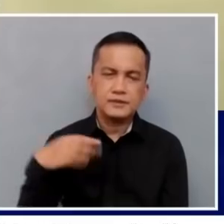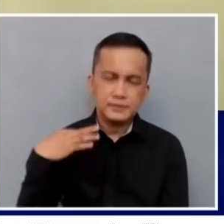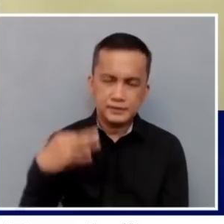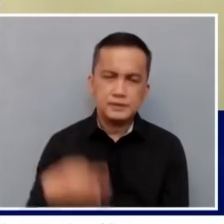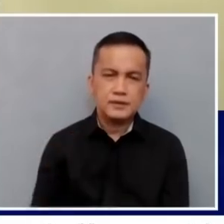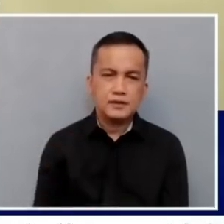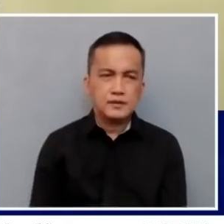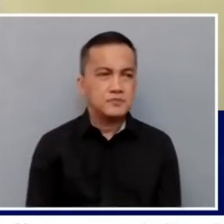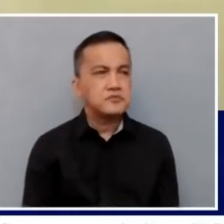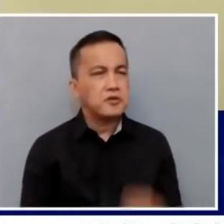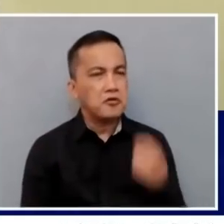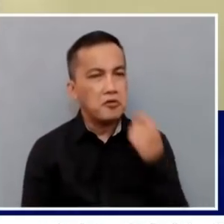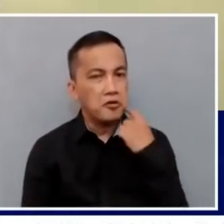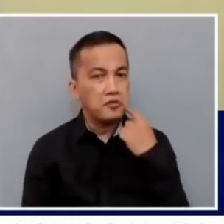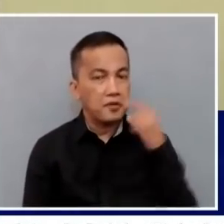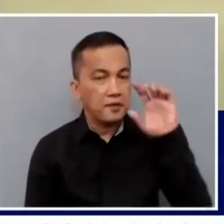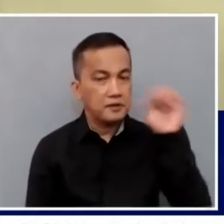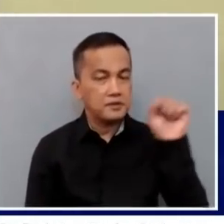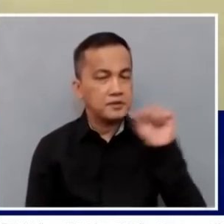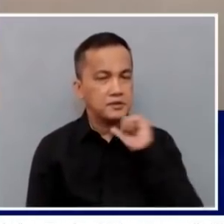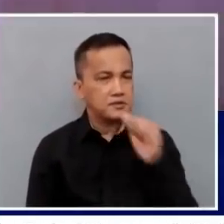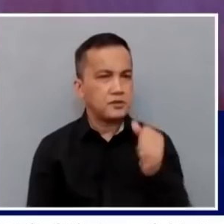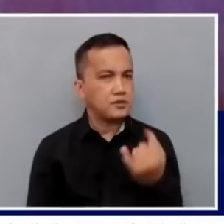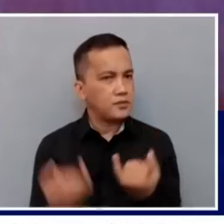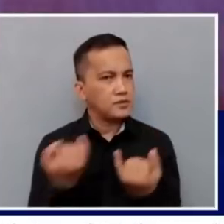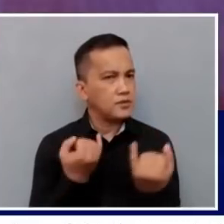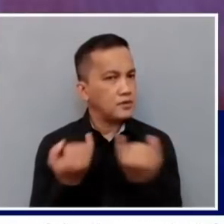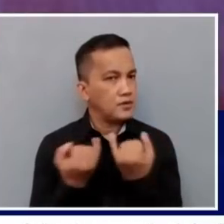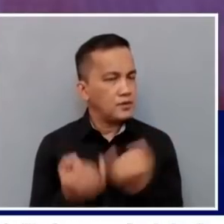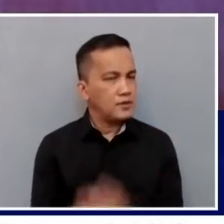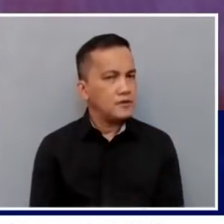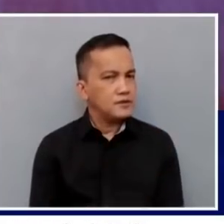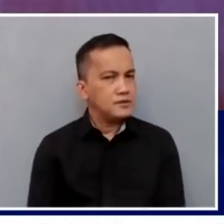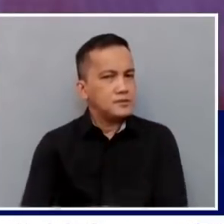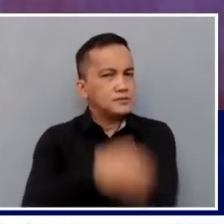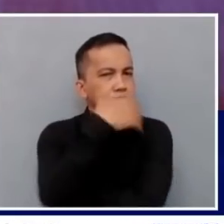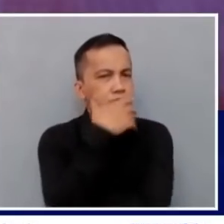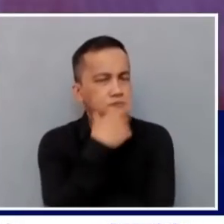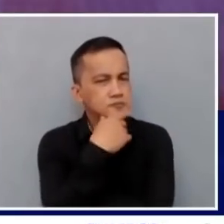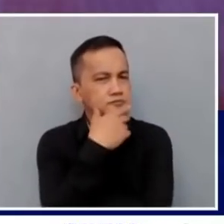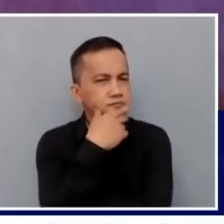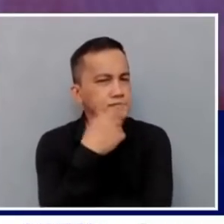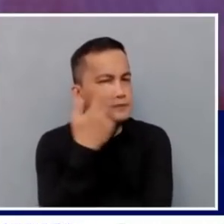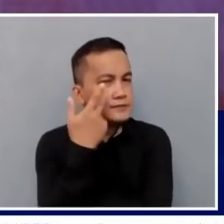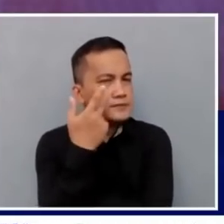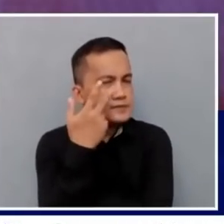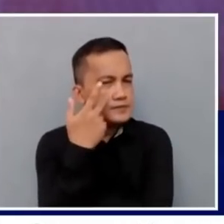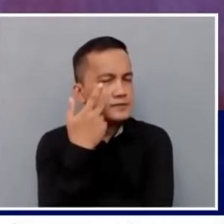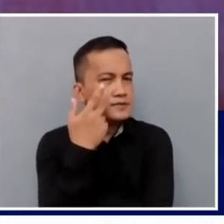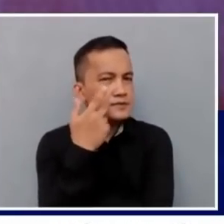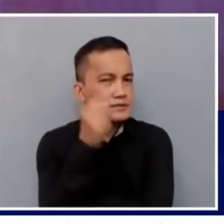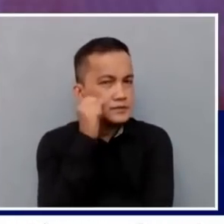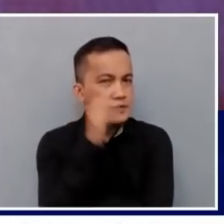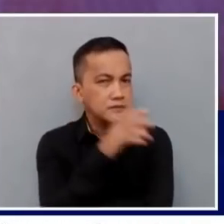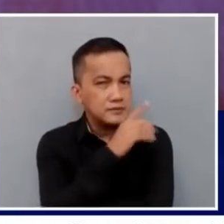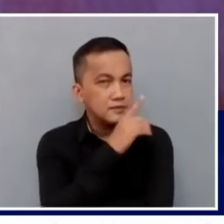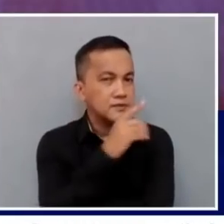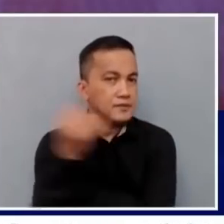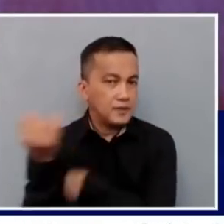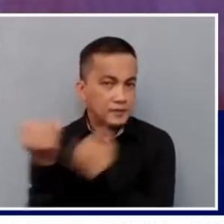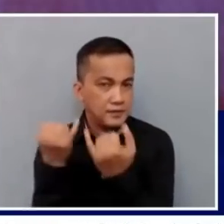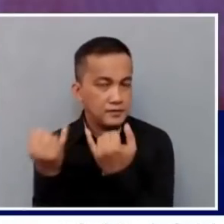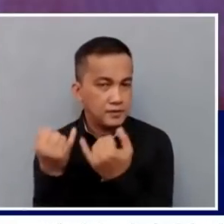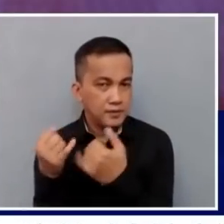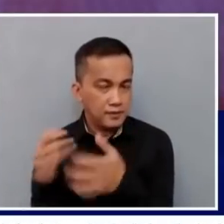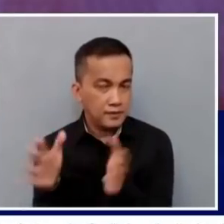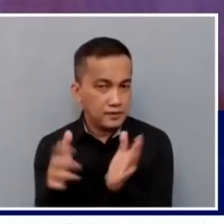yung kanyang presidente ay hindi nagpa-interview. So malalaman natin kung si Mayor Sara ay magpapa-interview sa media kapag siya ay